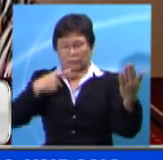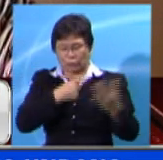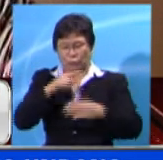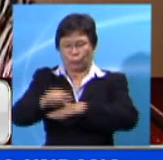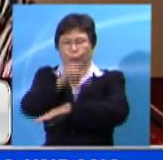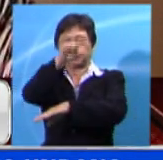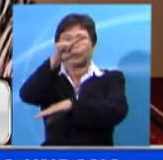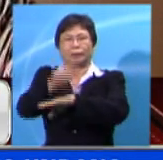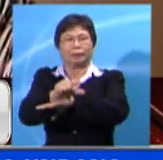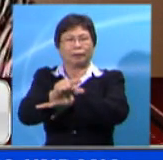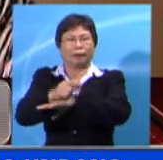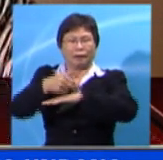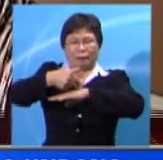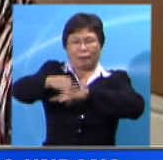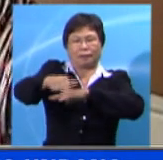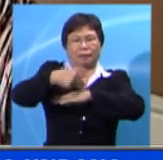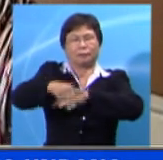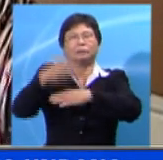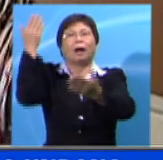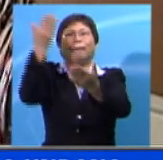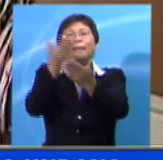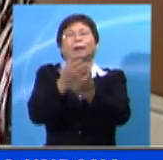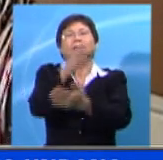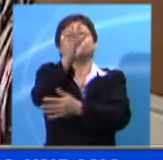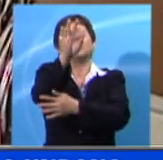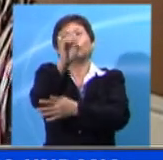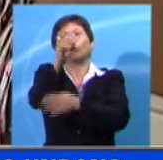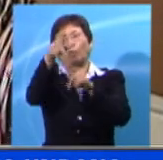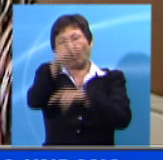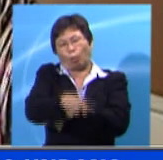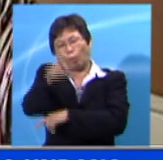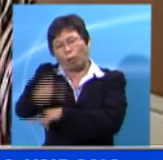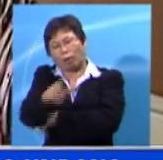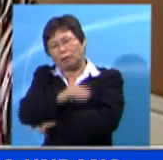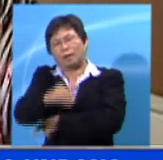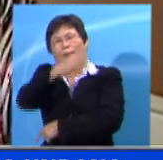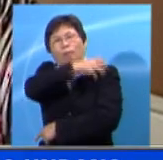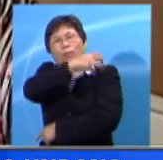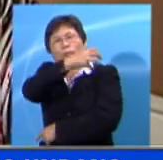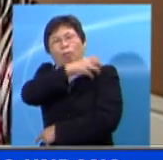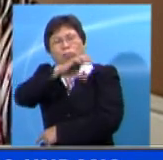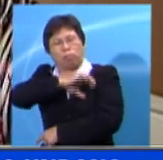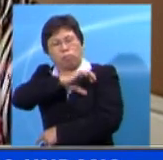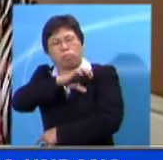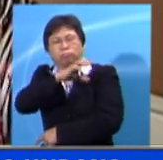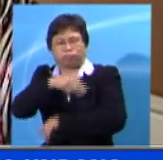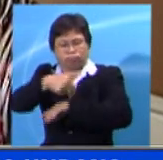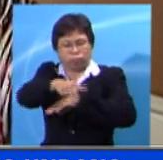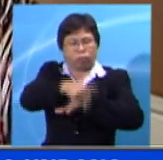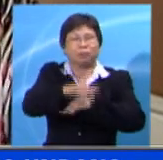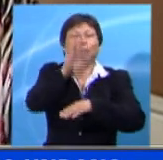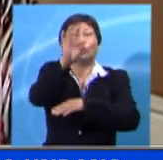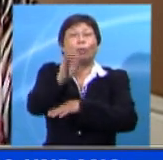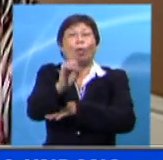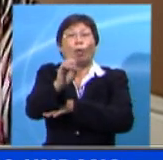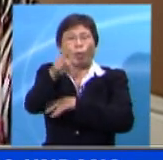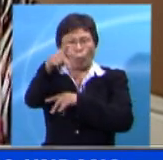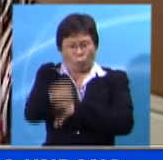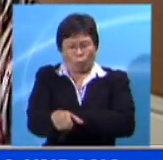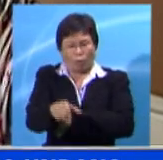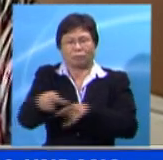menghantar hingga ke 90 orang pegawai dan anggota siasatan yang akan melakukan